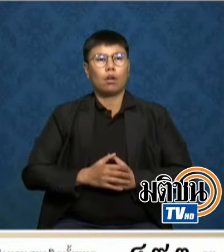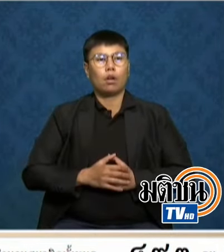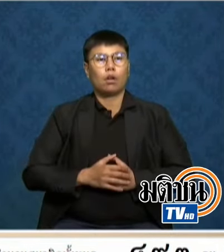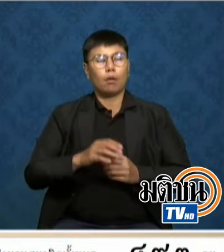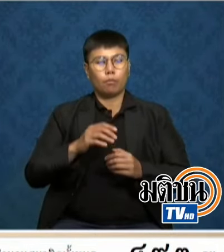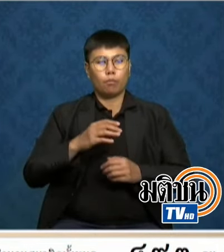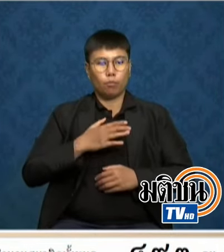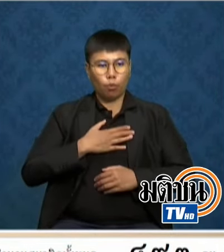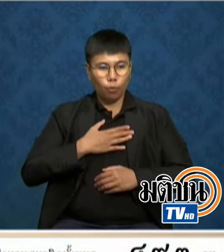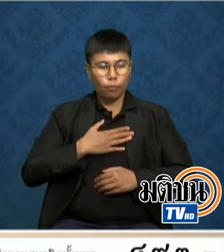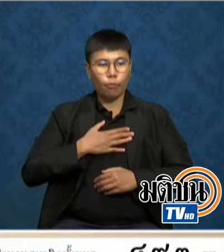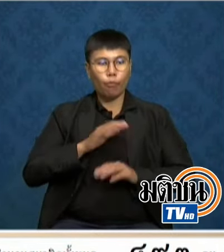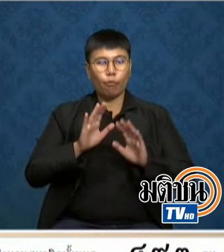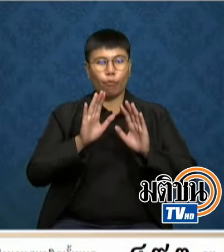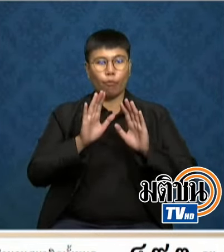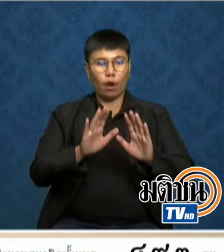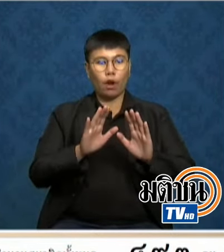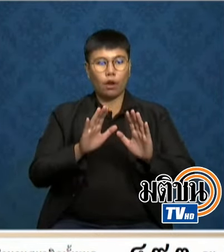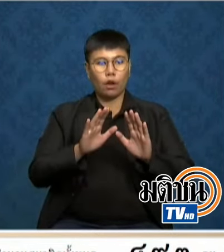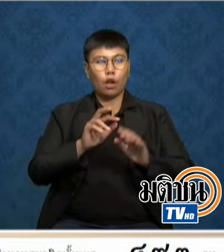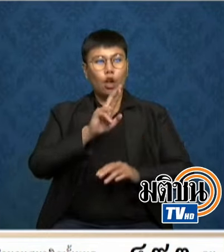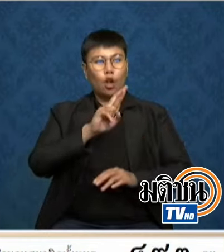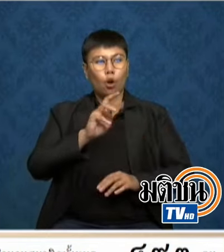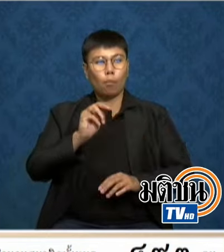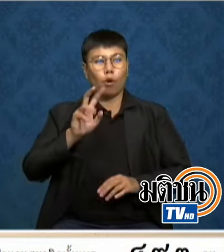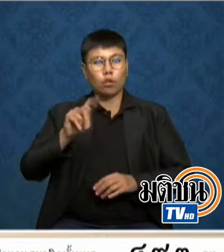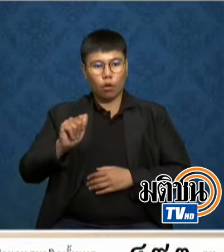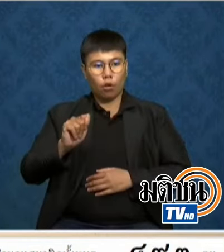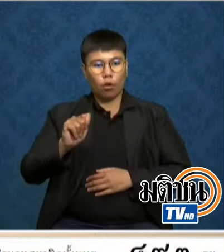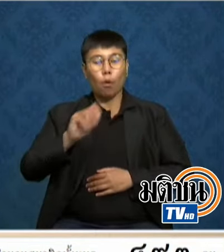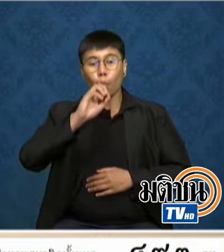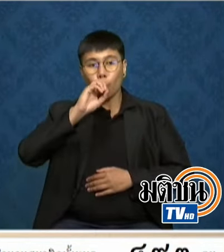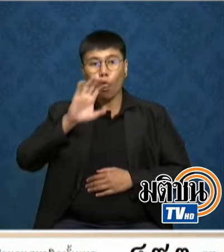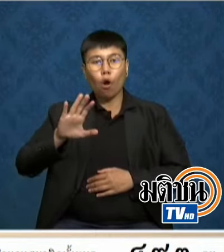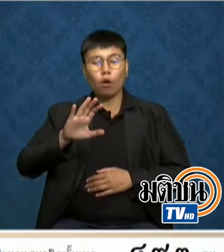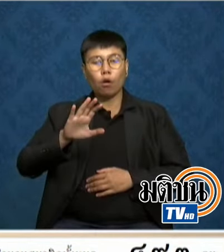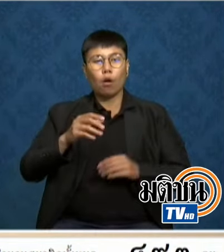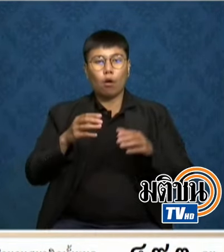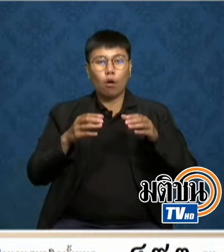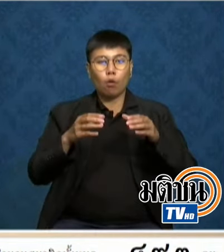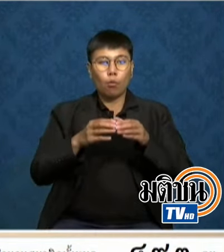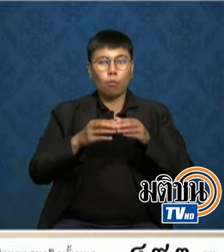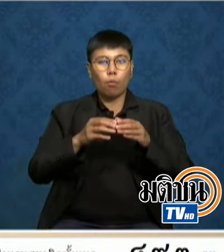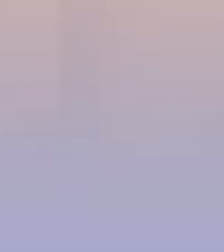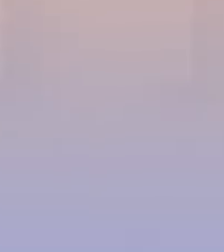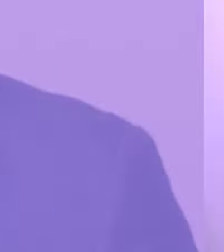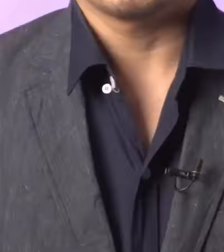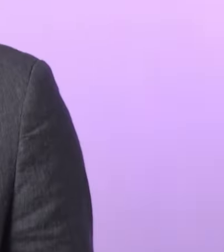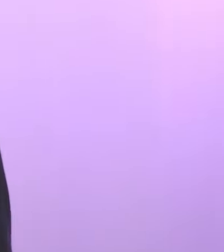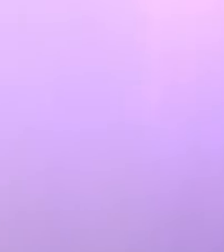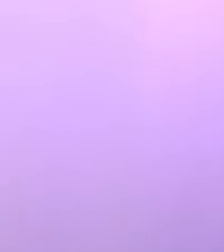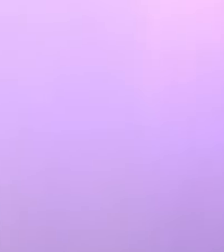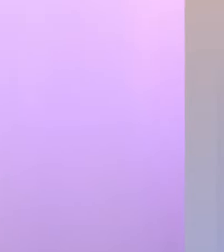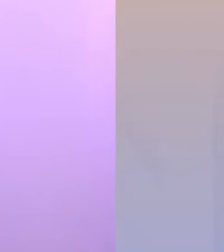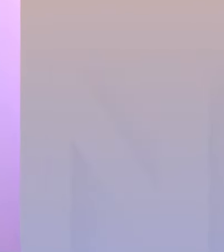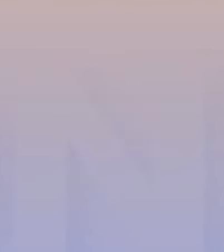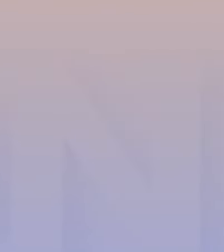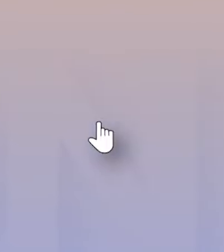งนะครับผมกราบฝากท่านรัฐมนตรีนะครับช่วยกำชับในคณะรัฐมนตรีอีกครั้งนึงนะครับ